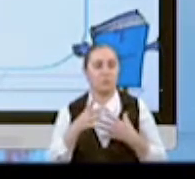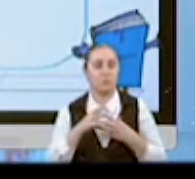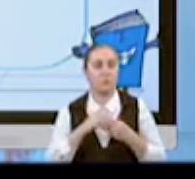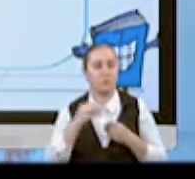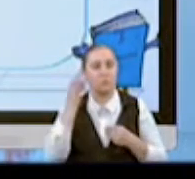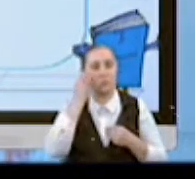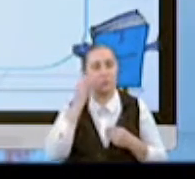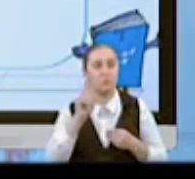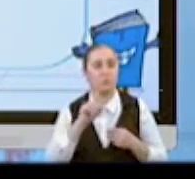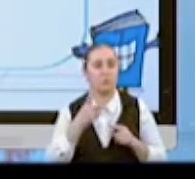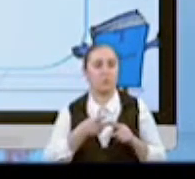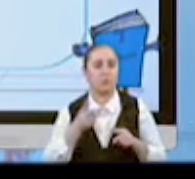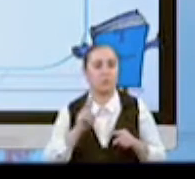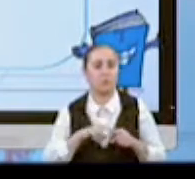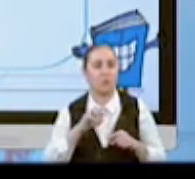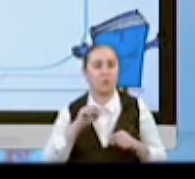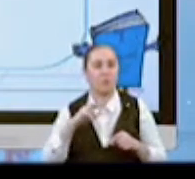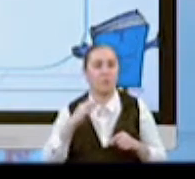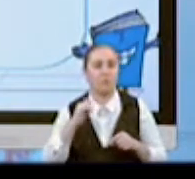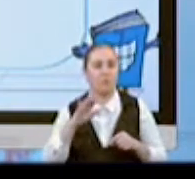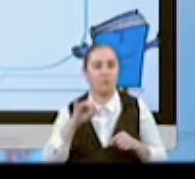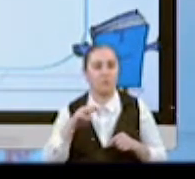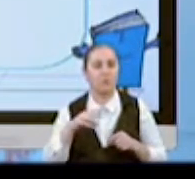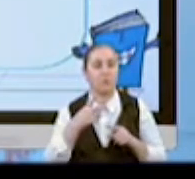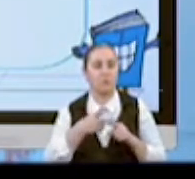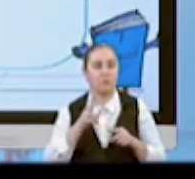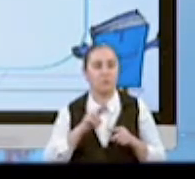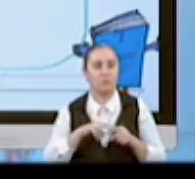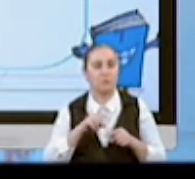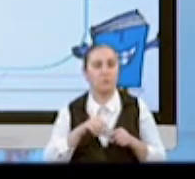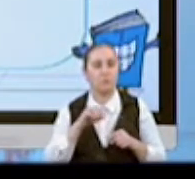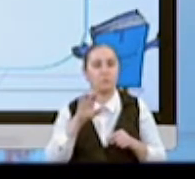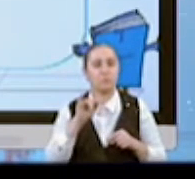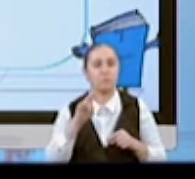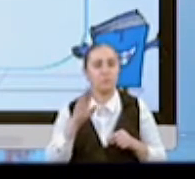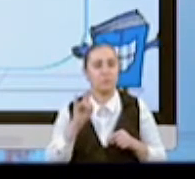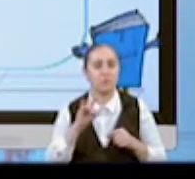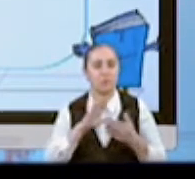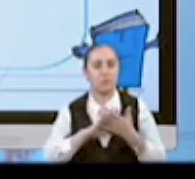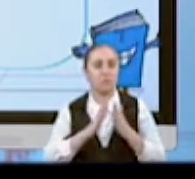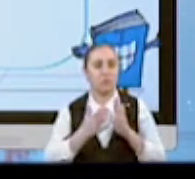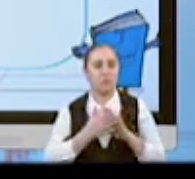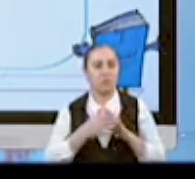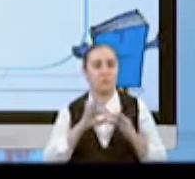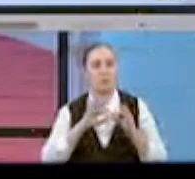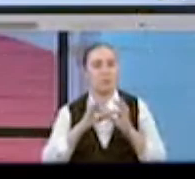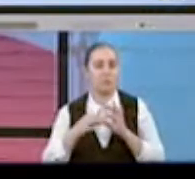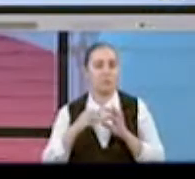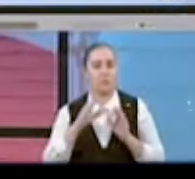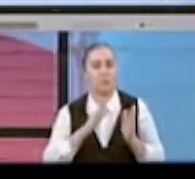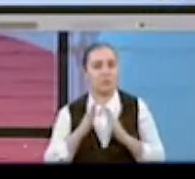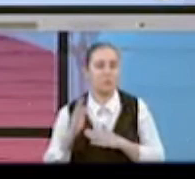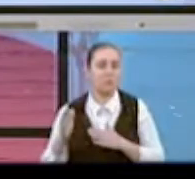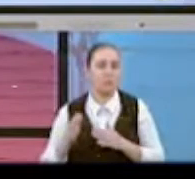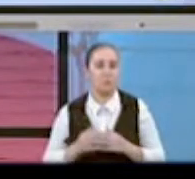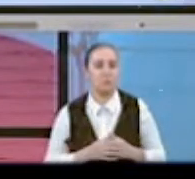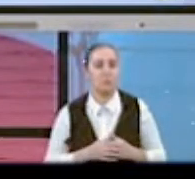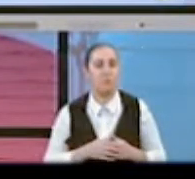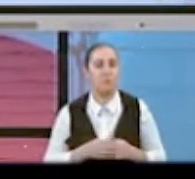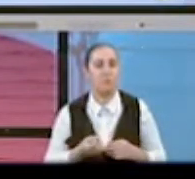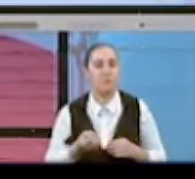вами вспомнили, что такое алфавит. Алфавит – это буквы, расположенные в определенном